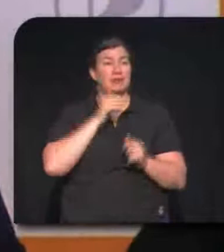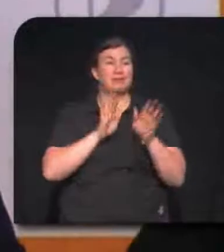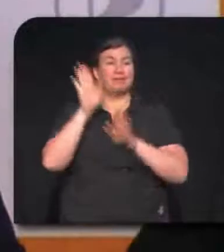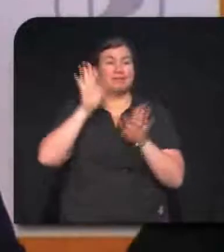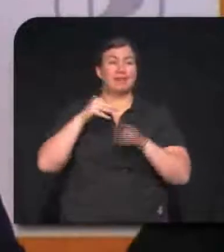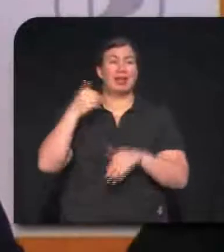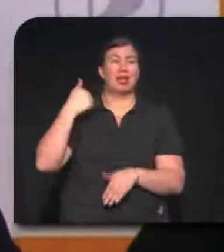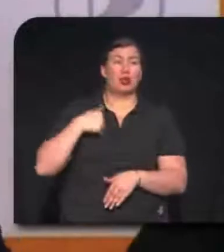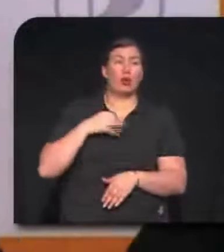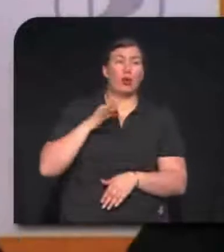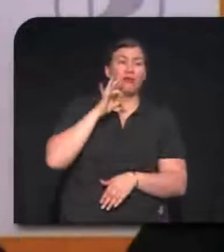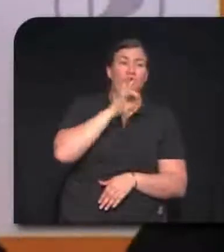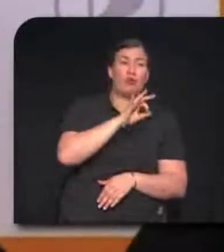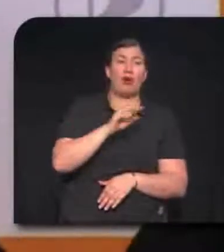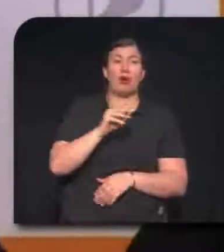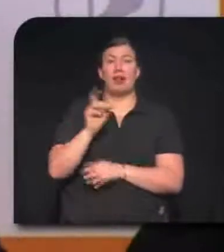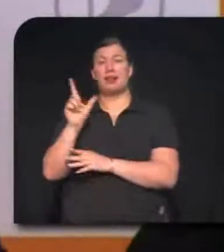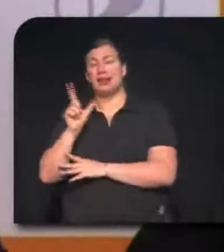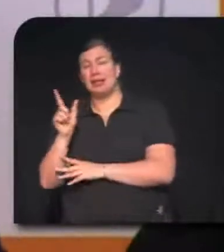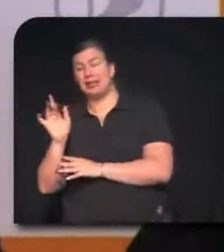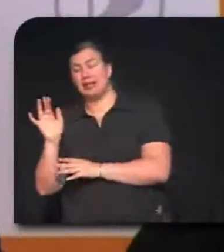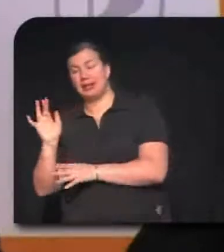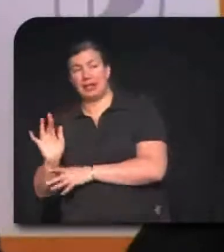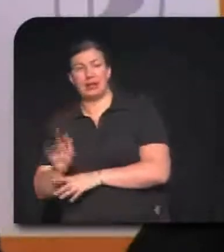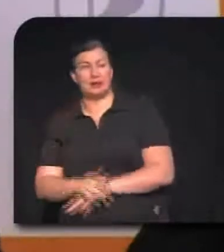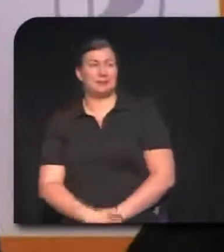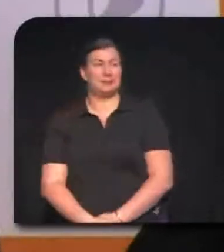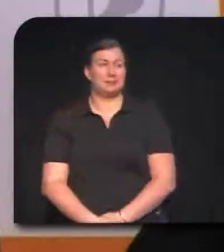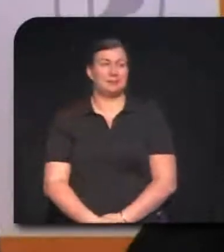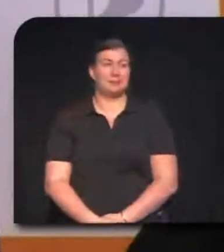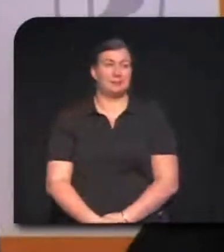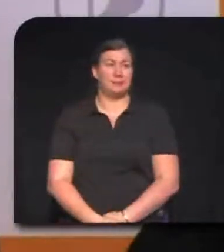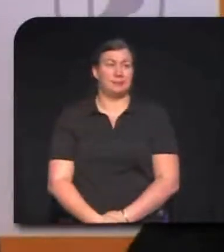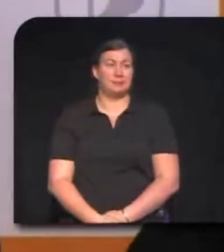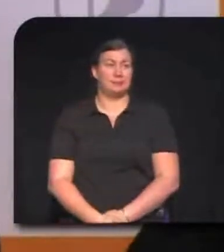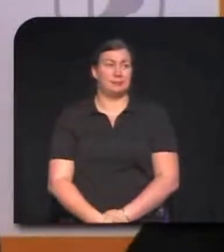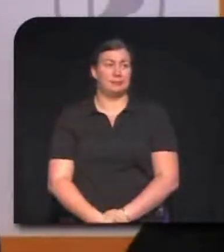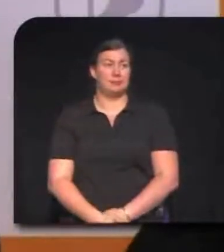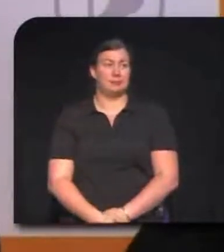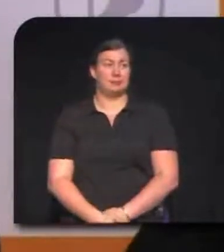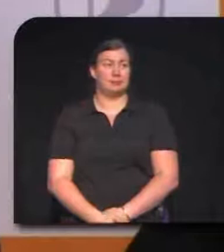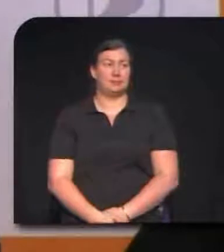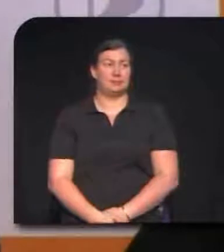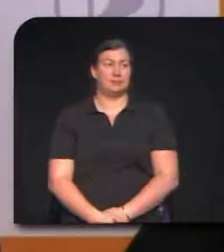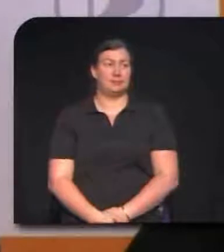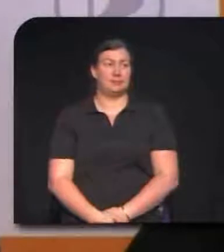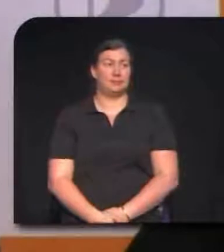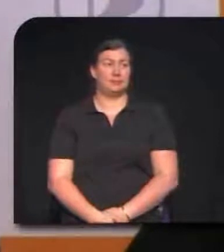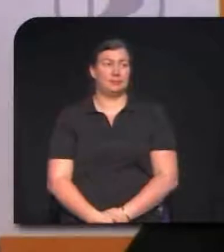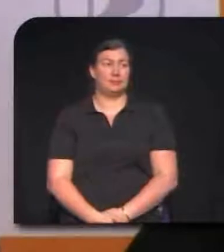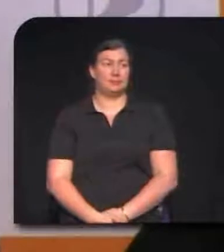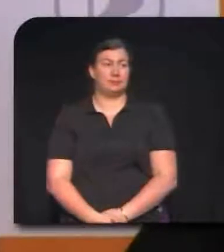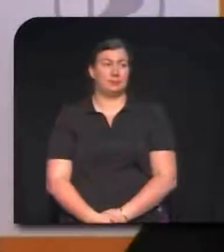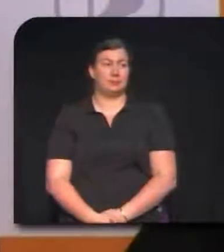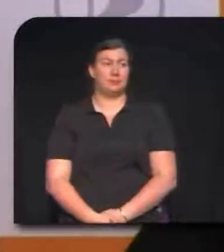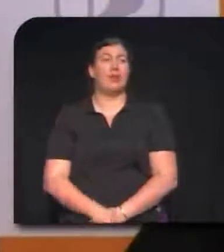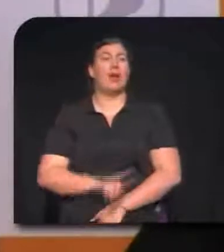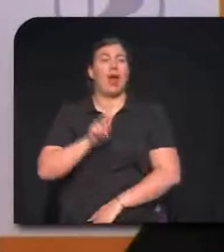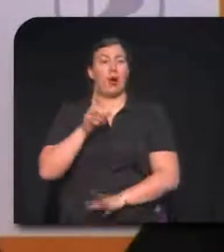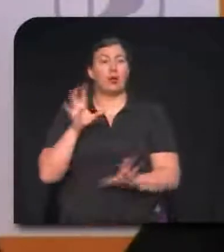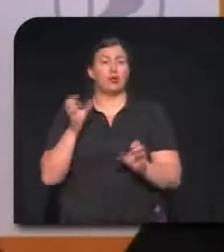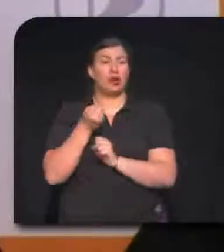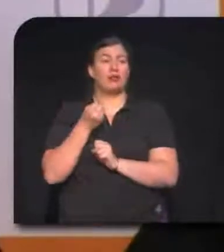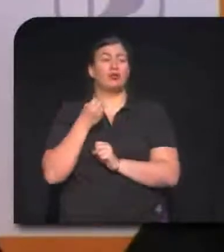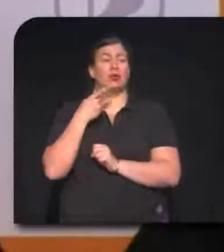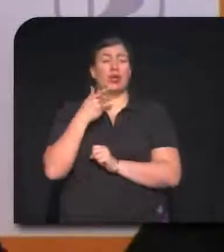respektiere lieber lilanen je nachdem ob wir für oder gegen das Modul seid auch das braucht eine zweite Mehrheit auch die ist klar erreicht